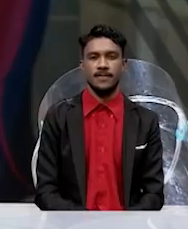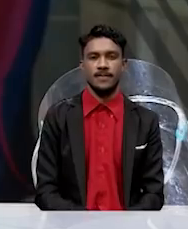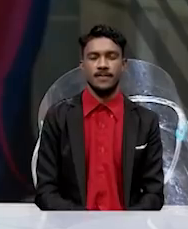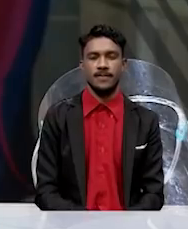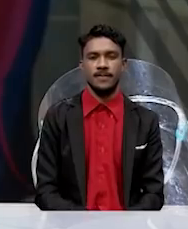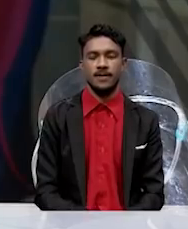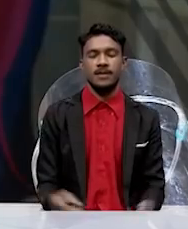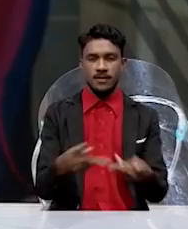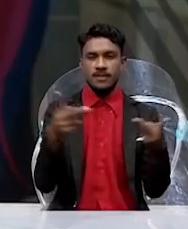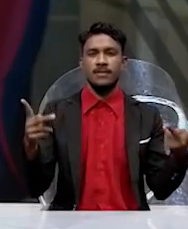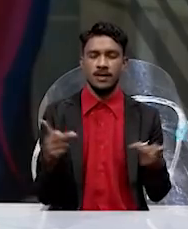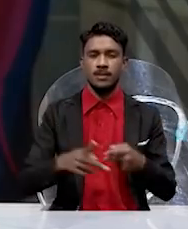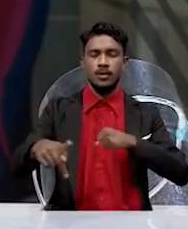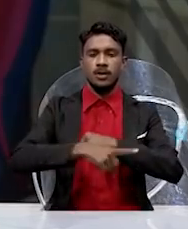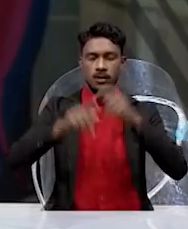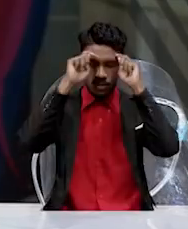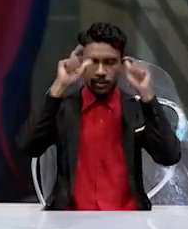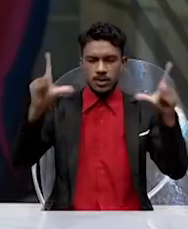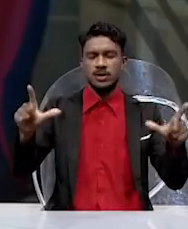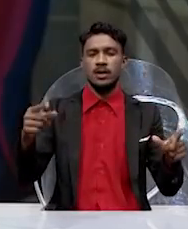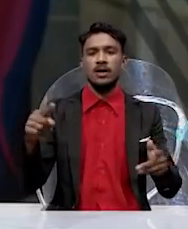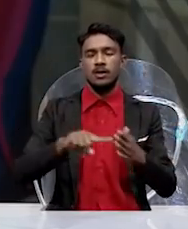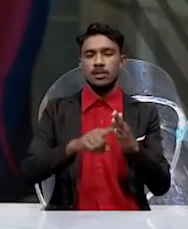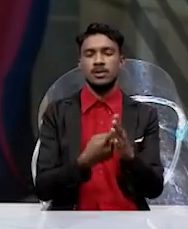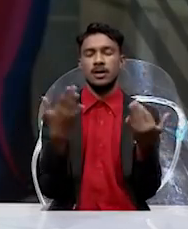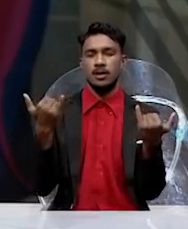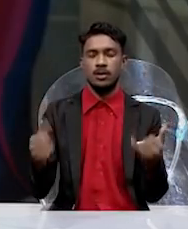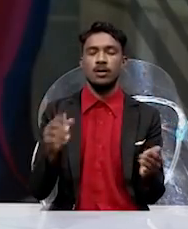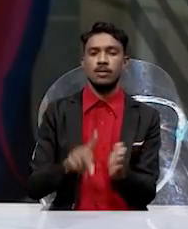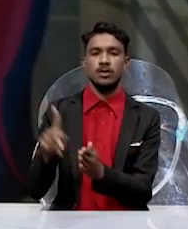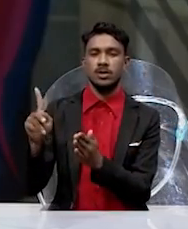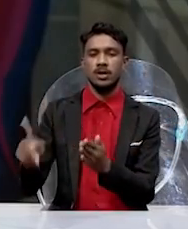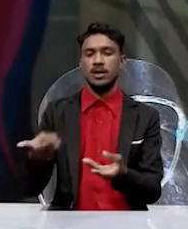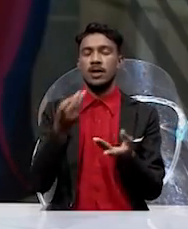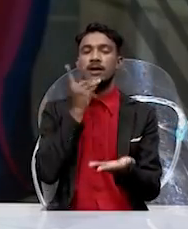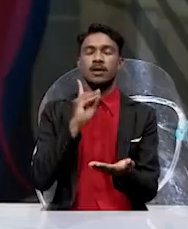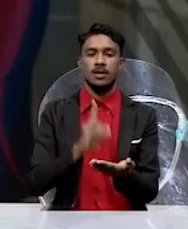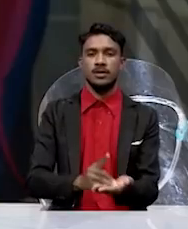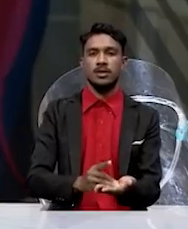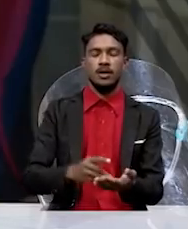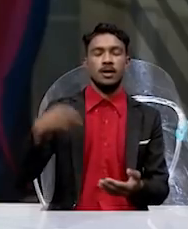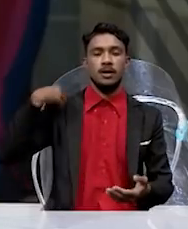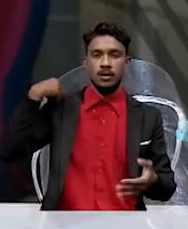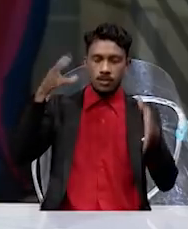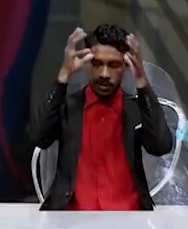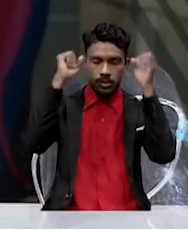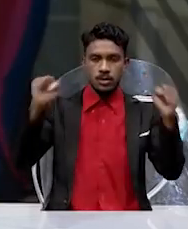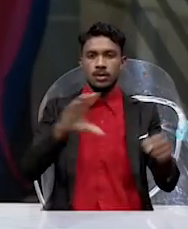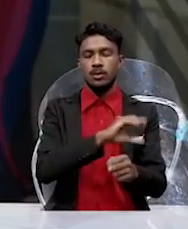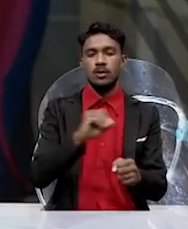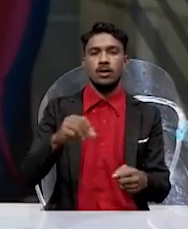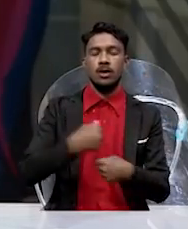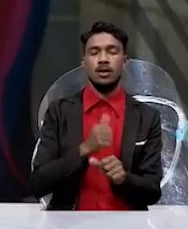Palco Política Timor-Leste rahulau namanas husi prosesu deklarasaun kandidatura Presidente Republika no